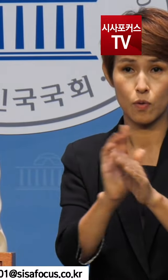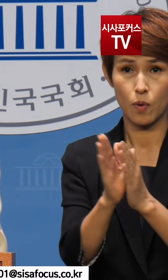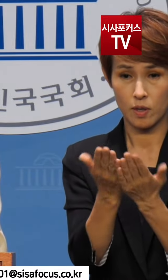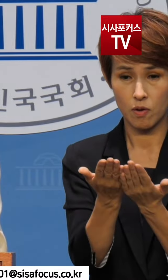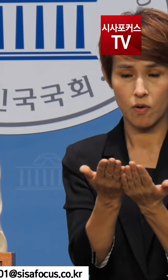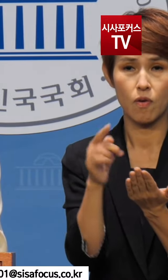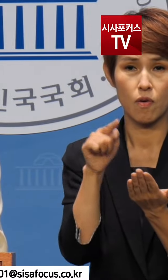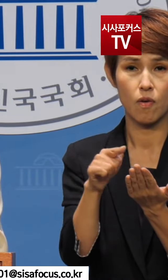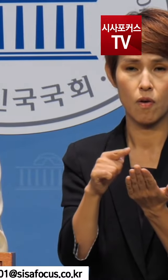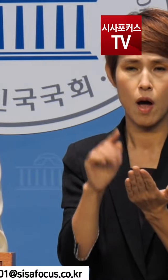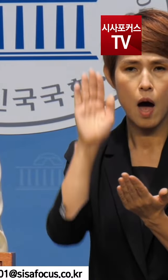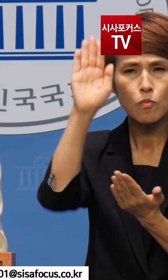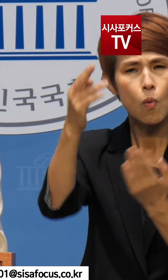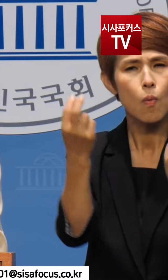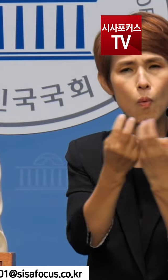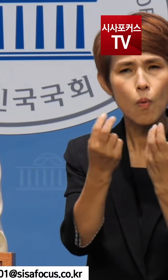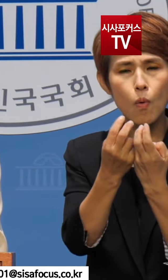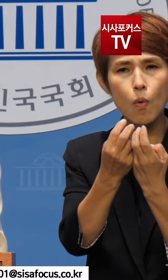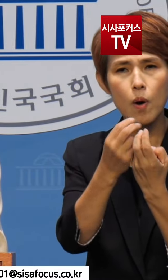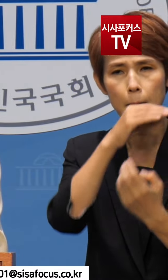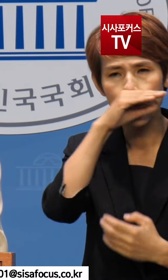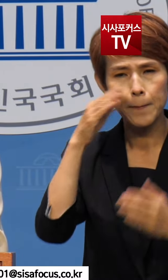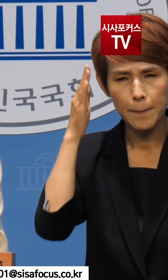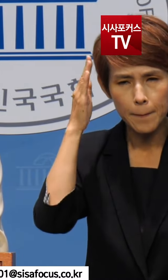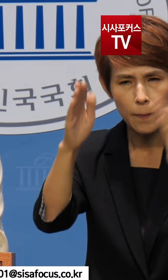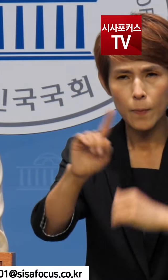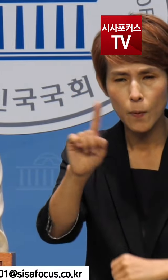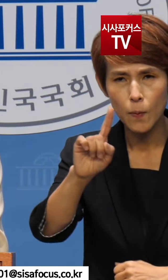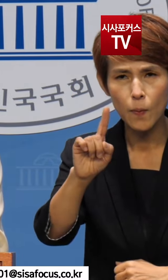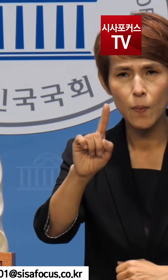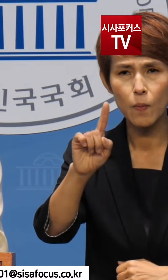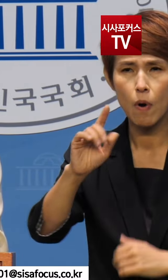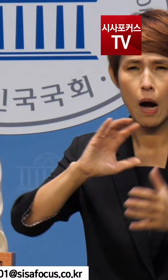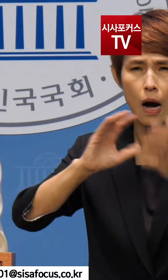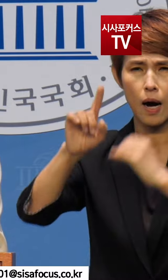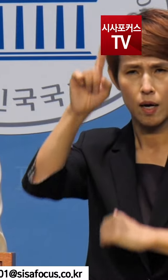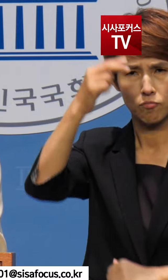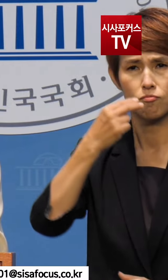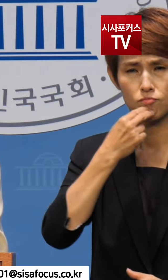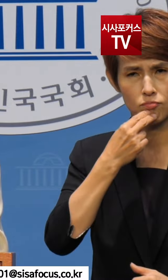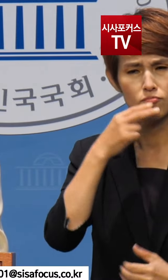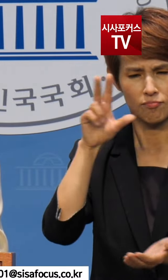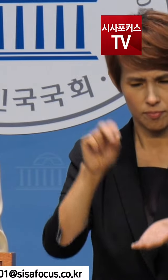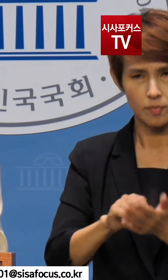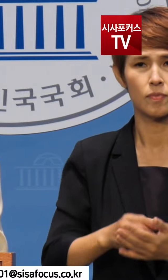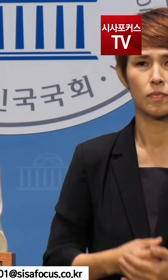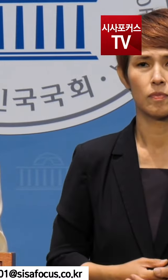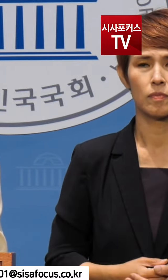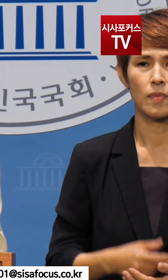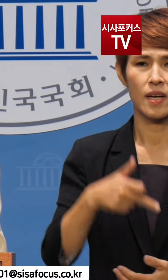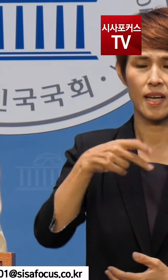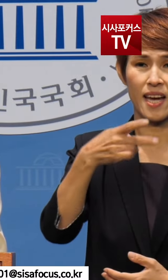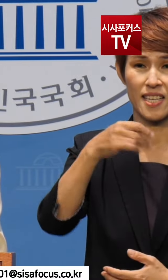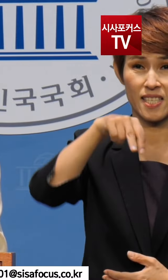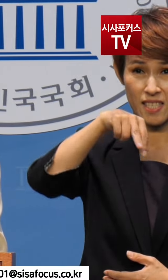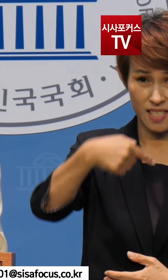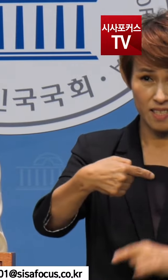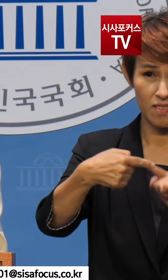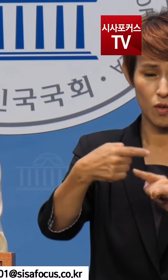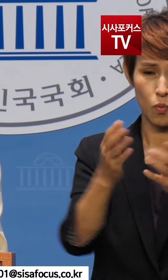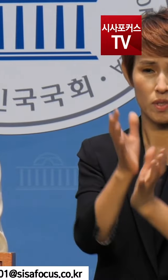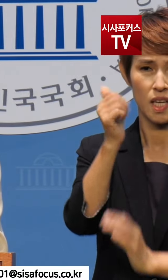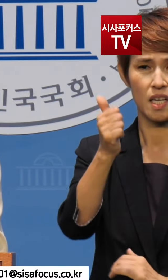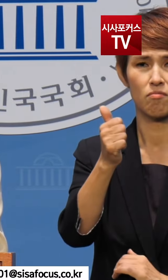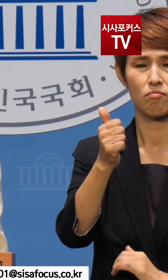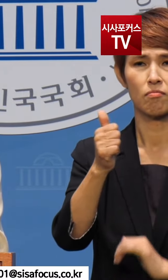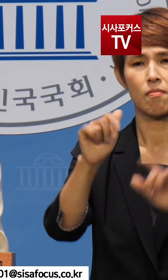방향, 그것도 올바른 방향이 어떤 것인지에 대해 그 어떤 논의도 이루어진 바 없습니다. 왜 캐리스 원장은 SNS에서